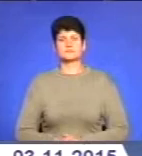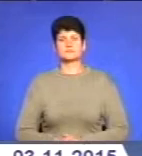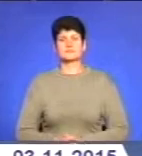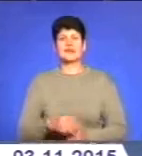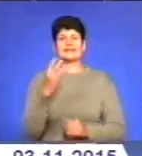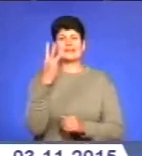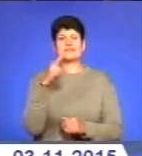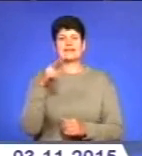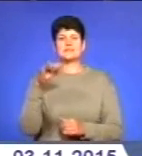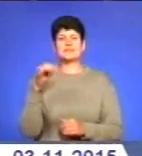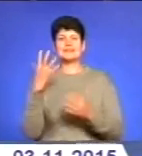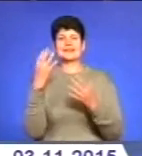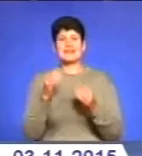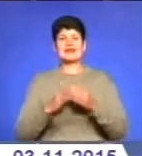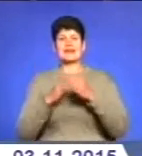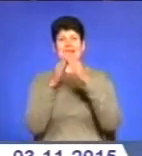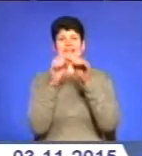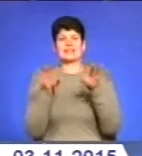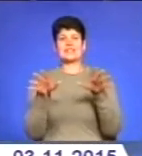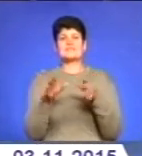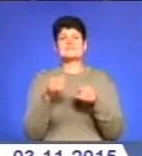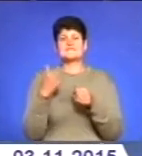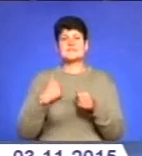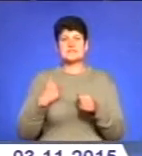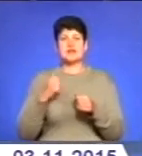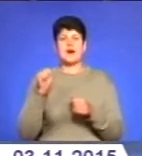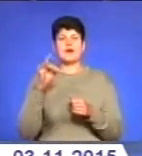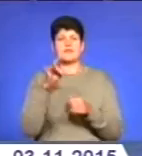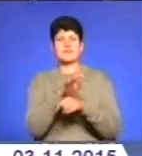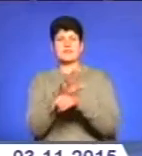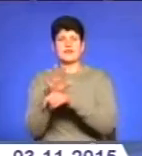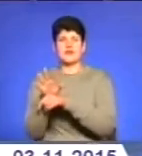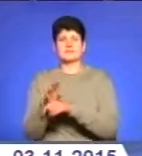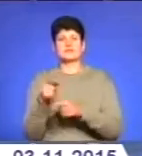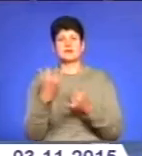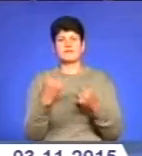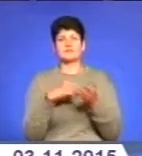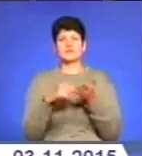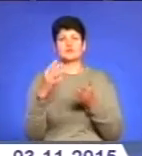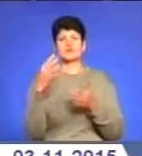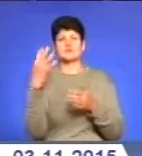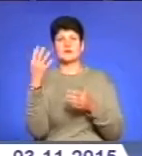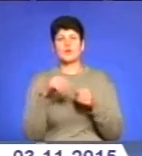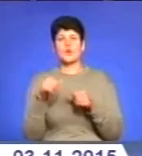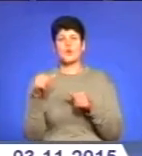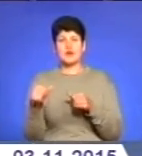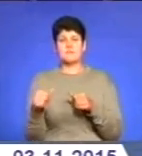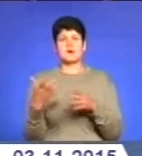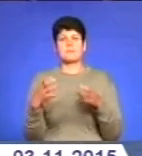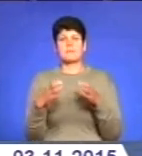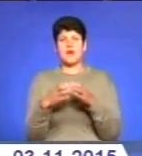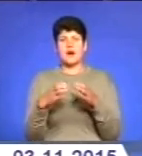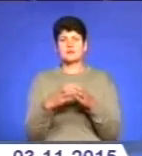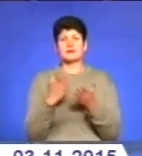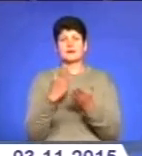3 листопада – День ракетних військ та артилерії. Професійне свято у цей день відзначає 44-та окрема артилерійська бригада, яка дислокується у Тернополі.